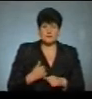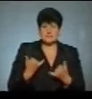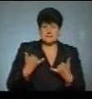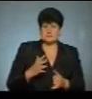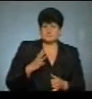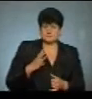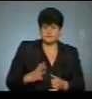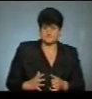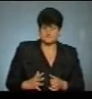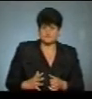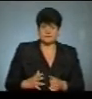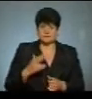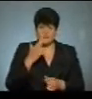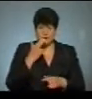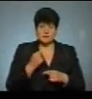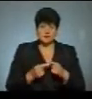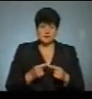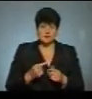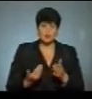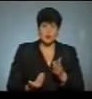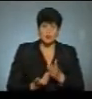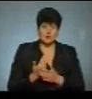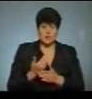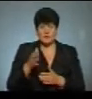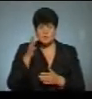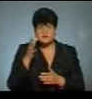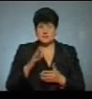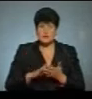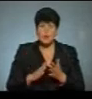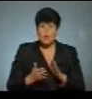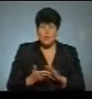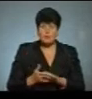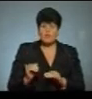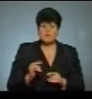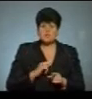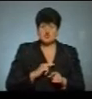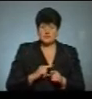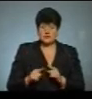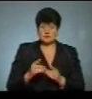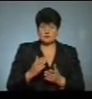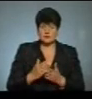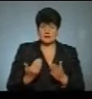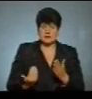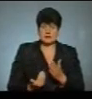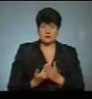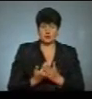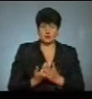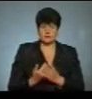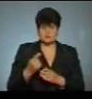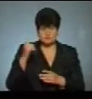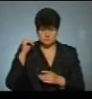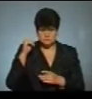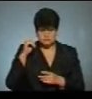змушені адаптуватися до нових освітніх умов і швидко набувати нових компетентностей,